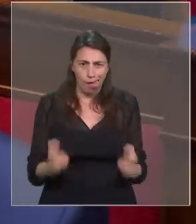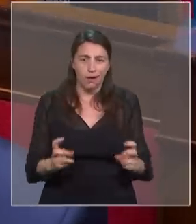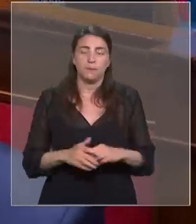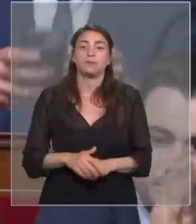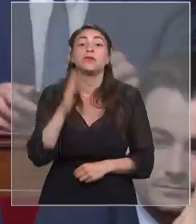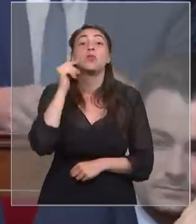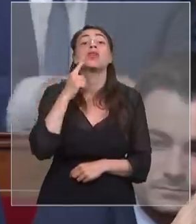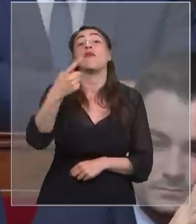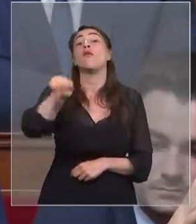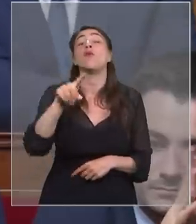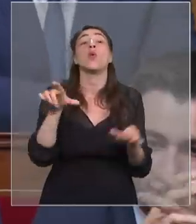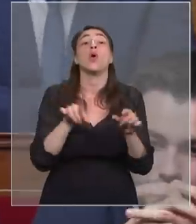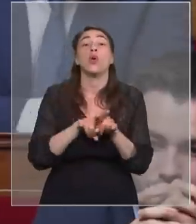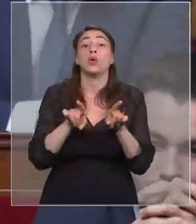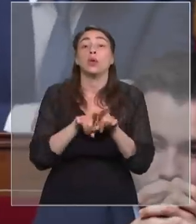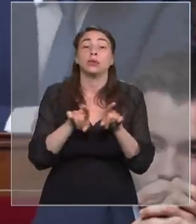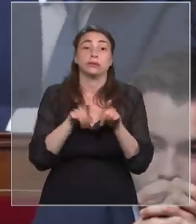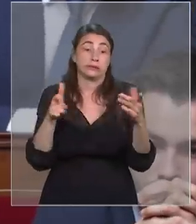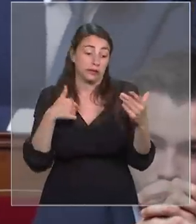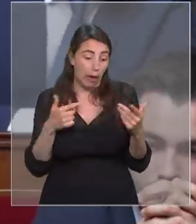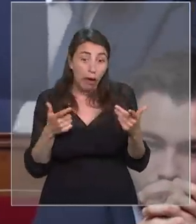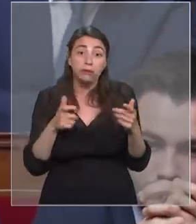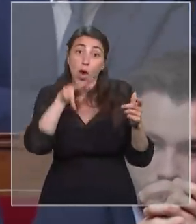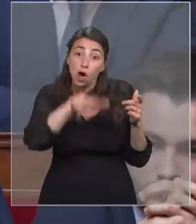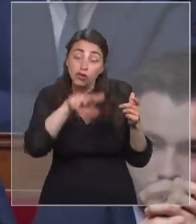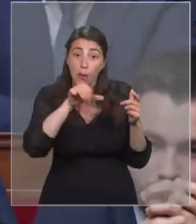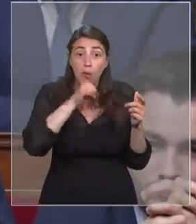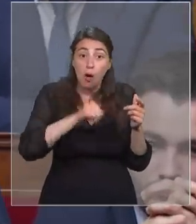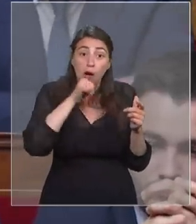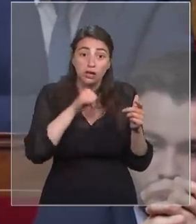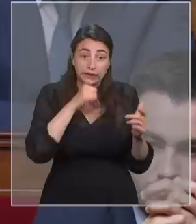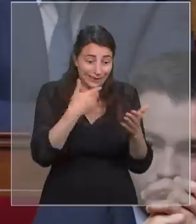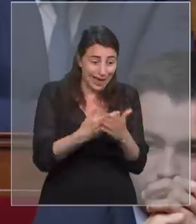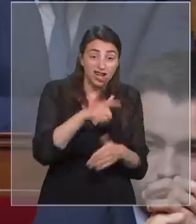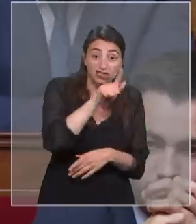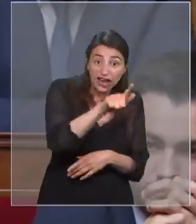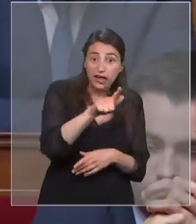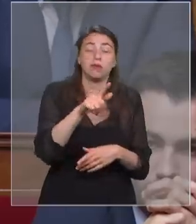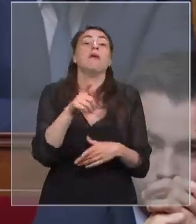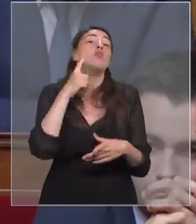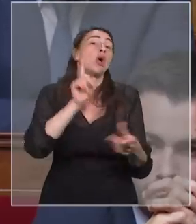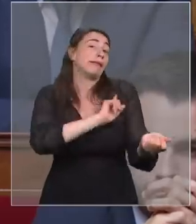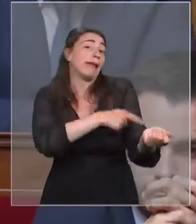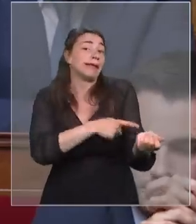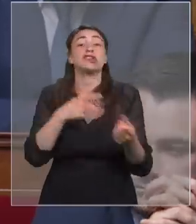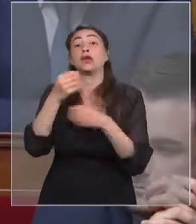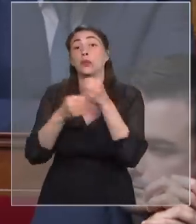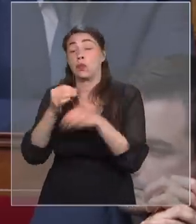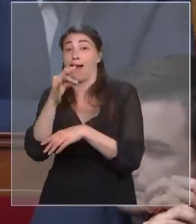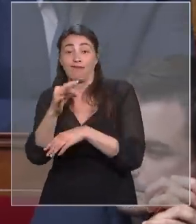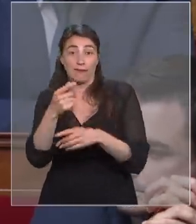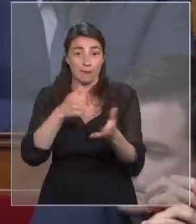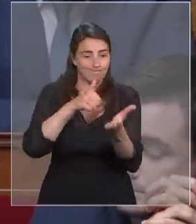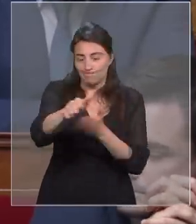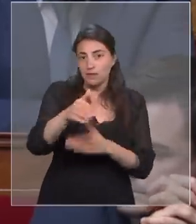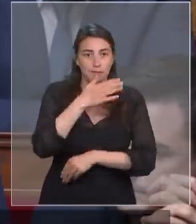en interdisant progressivement la location de logements présentant un DPE GEF puis E. Selon l'INSEE, sans travaux de rénovation, près d'un logement sur